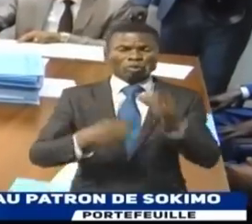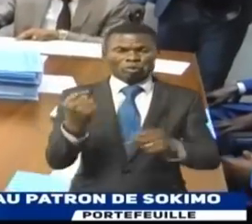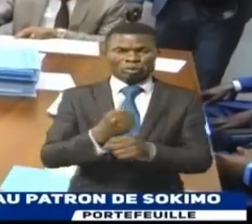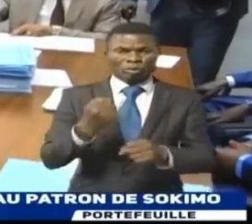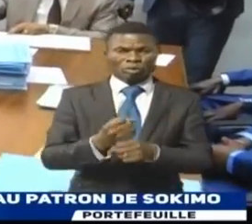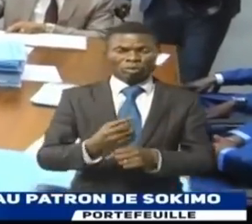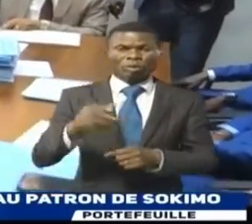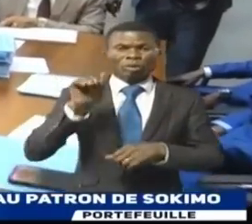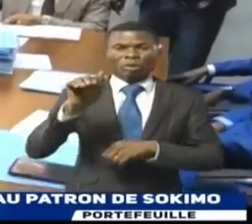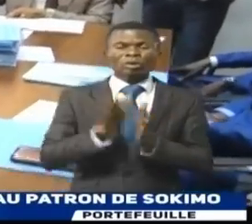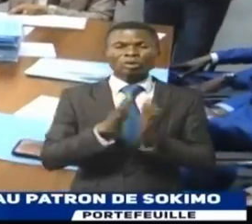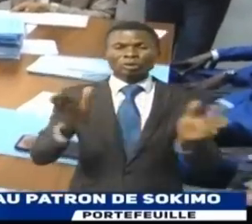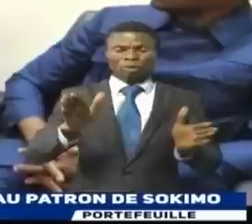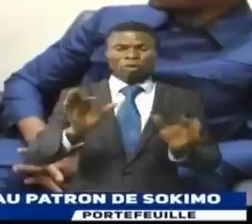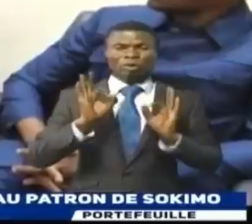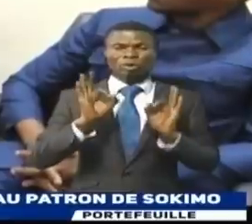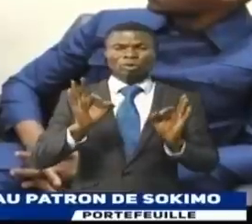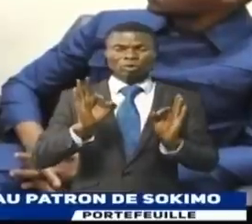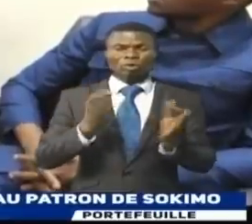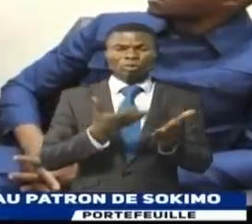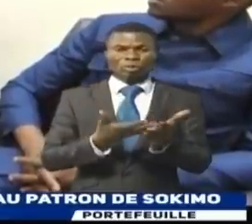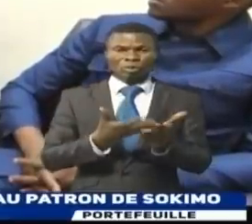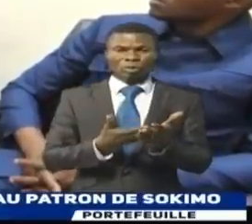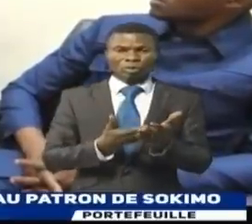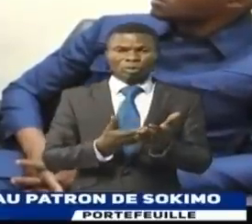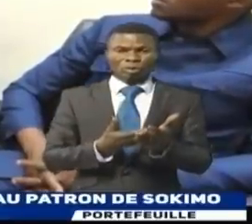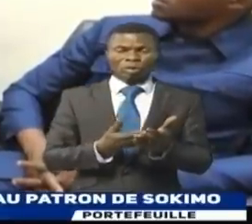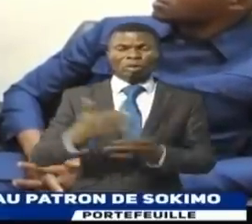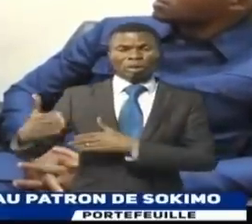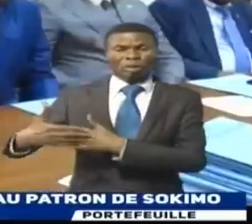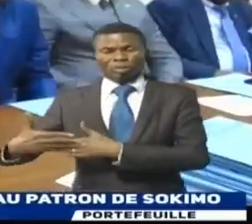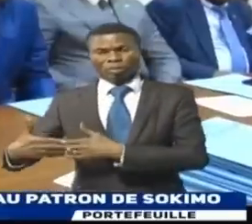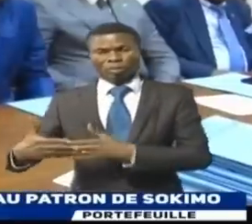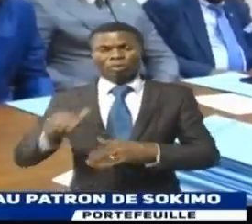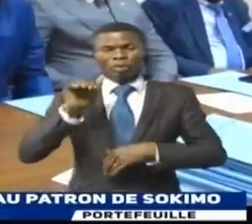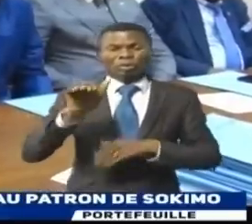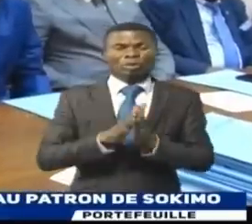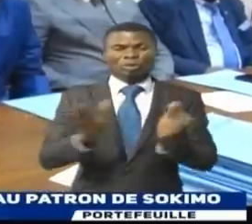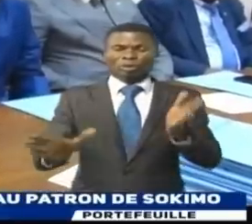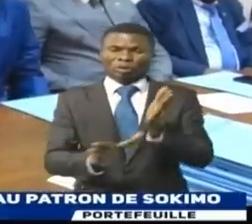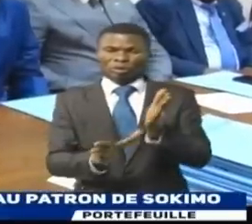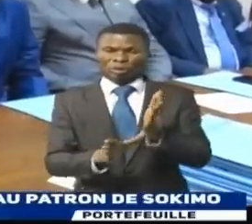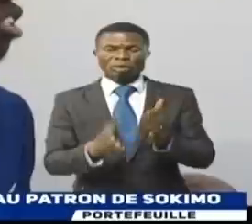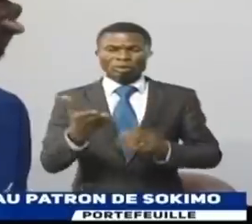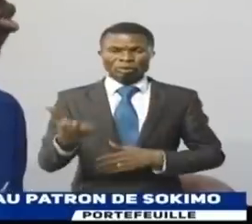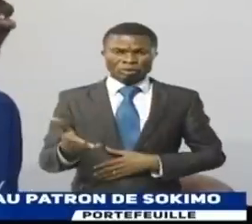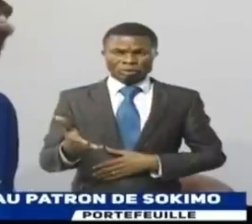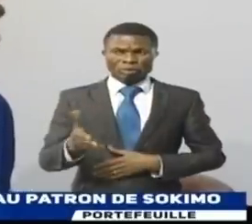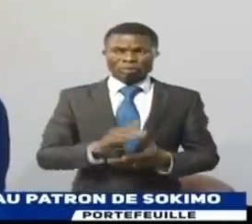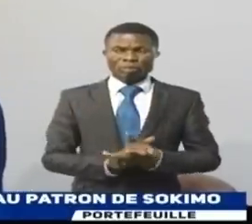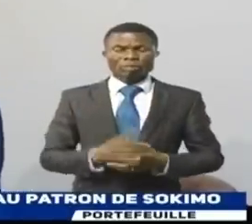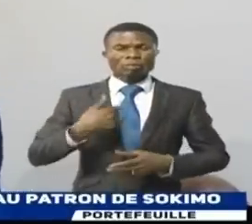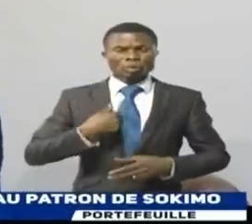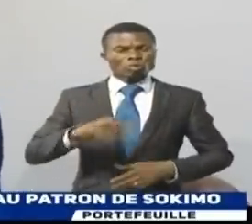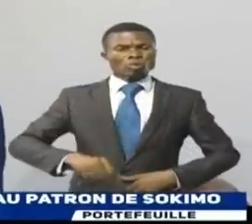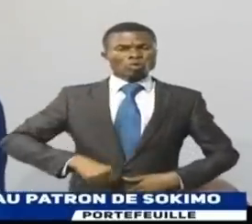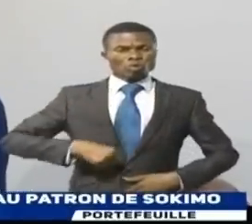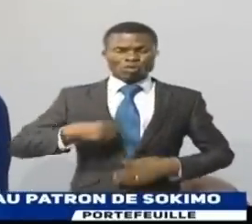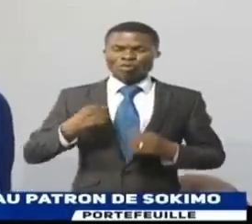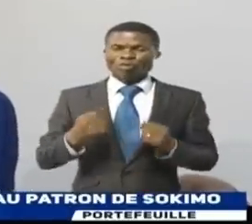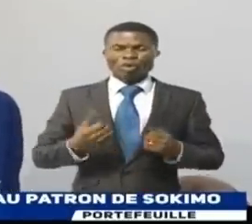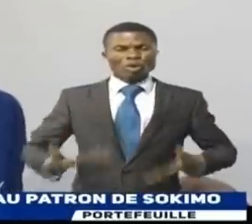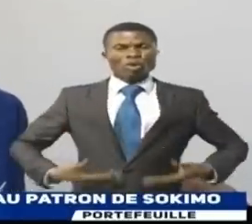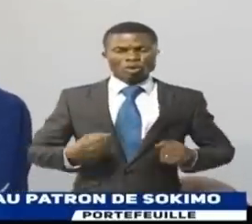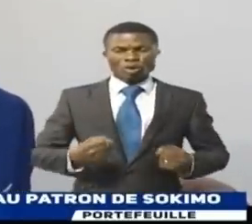les DG Pistis Bonongo Tokole, qui avait à ses côtés les DGA Joseph Makanda. Je suis fier